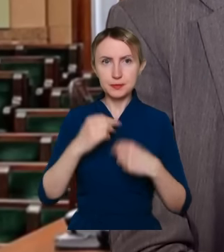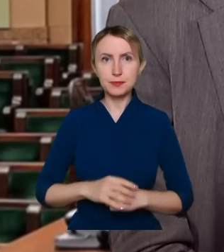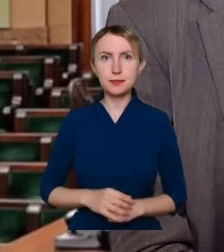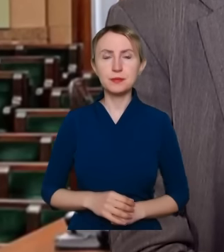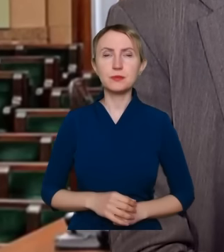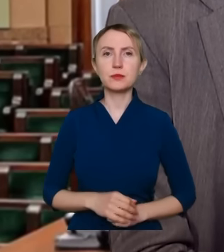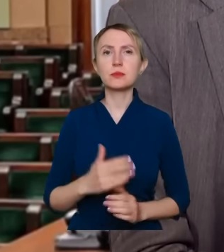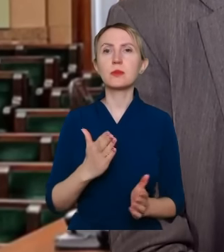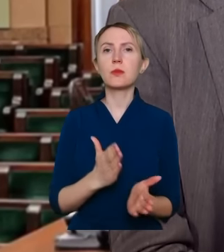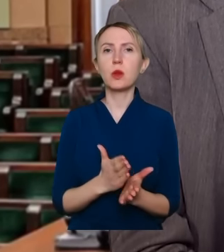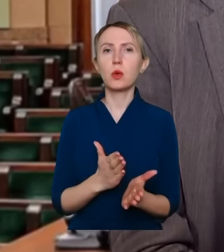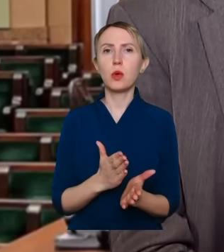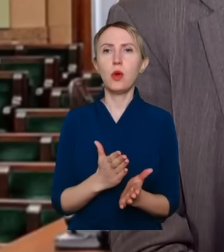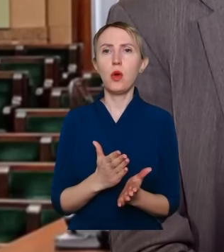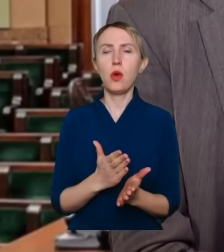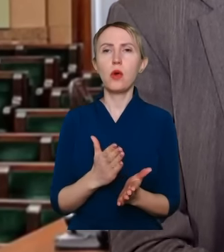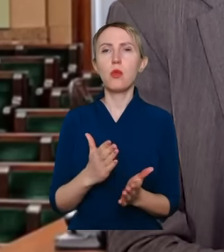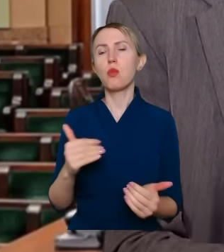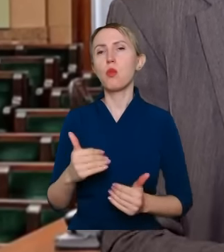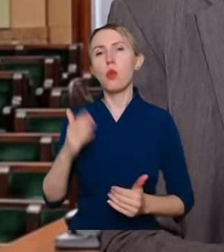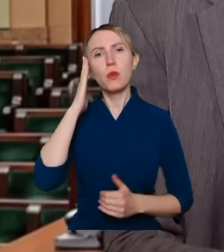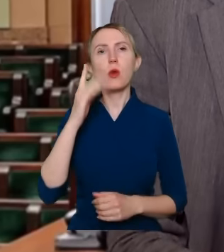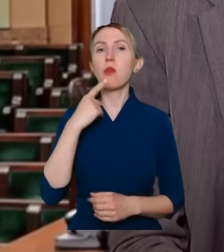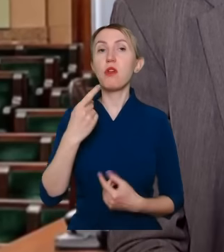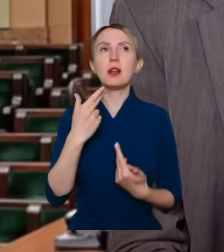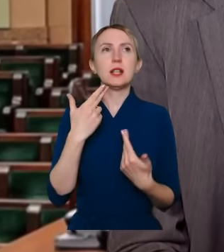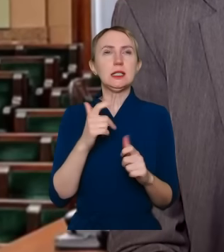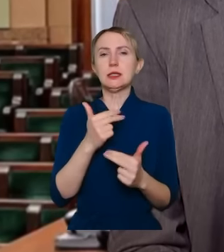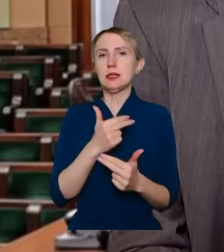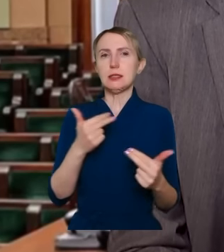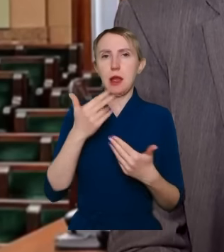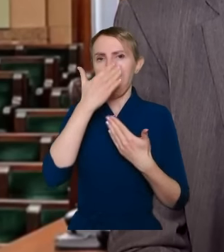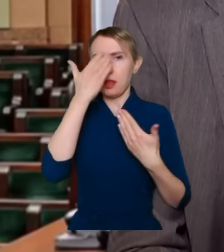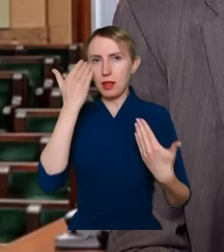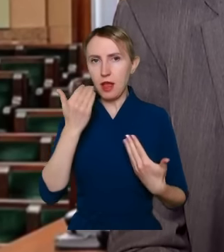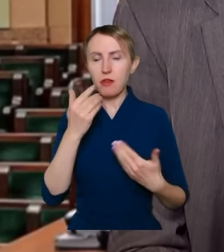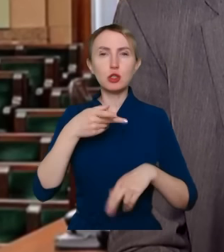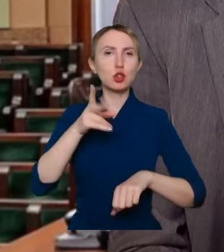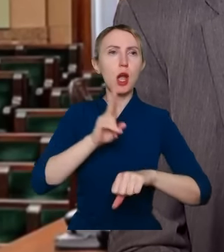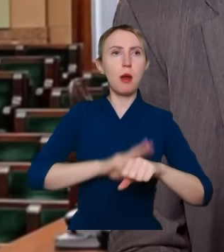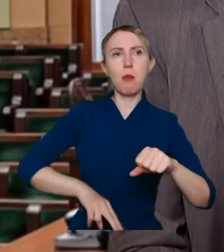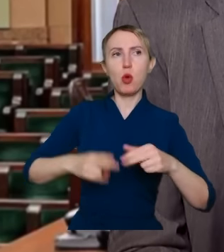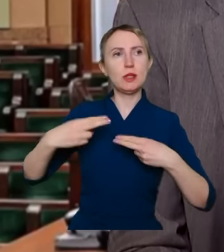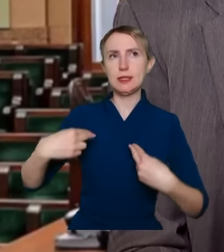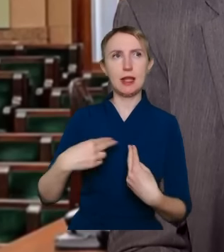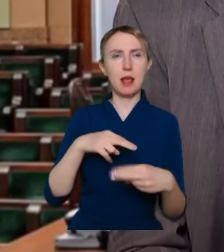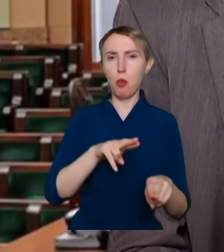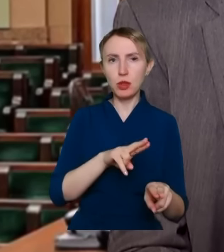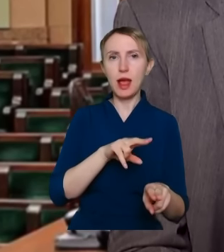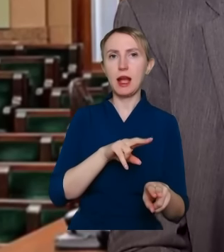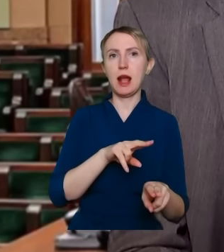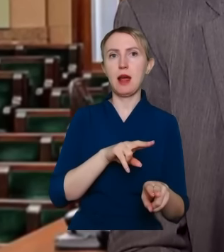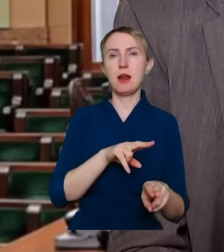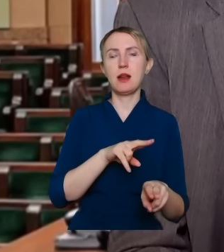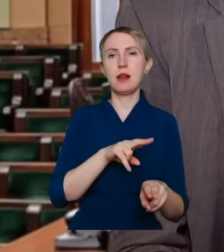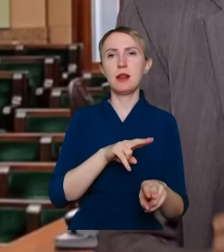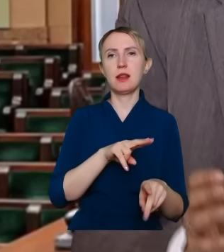tylko w stanie powiedzieć że nic na ten temat nie wi że policja mu nie podlega i tak naprawdę